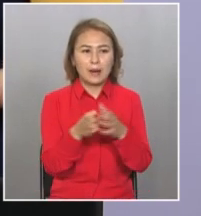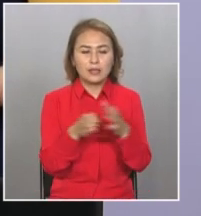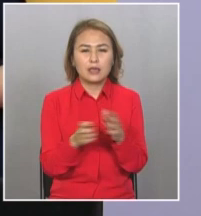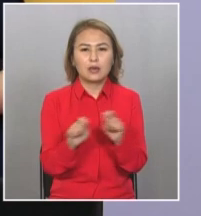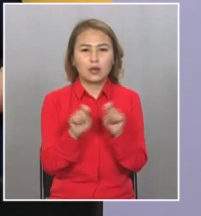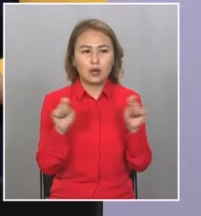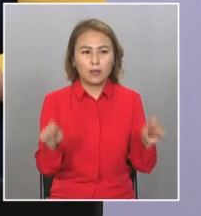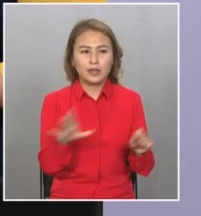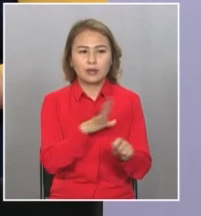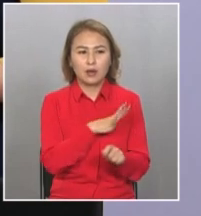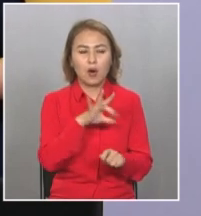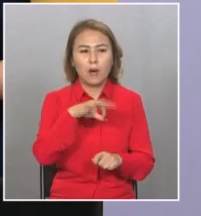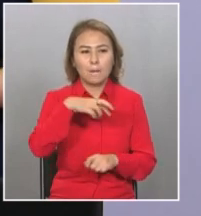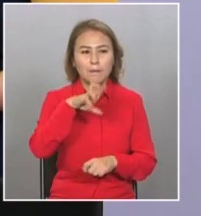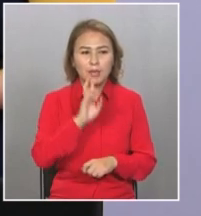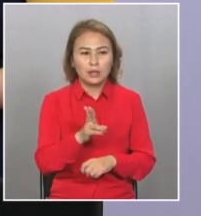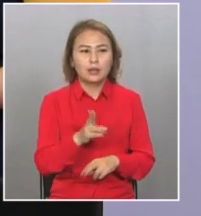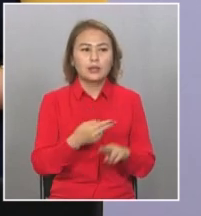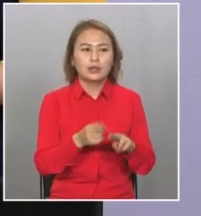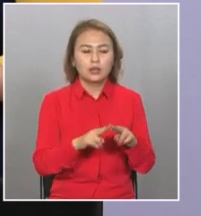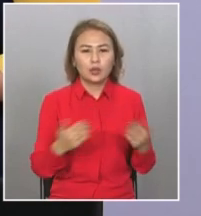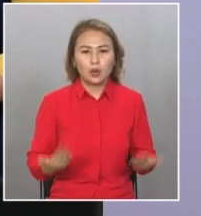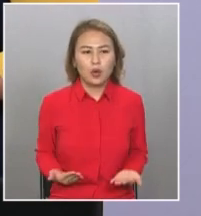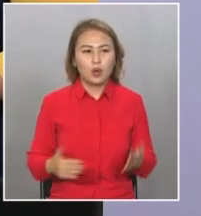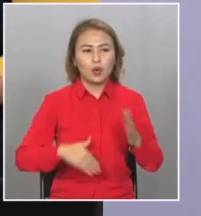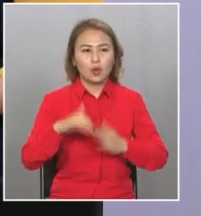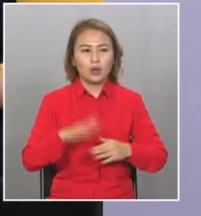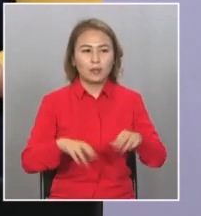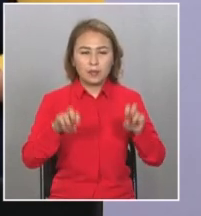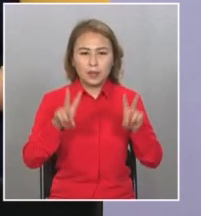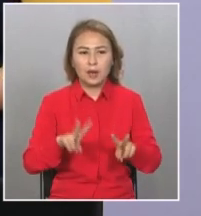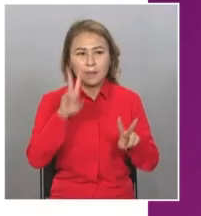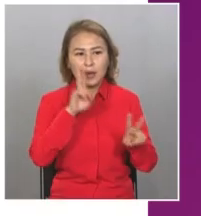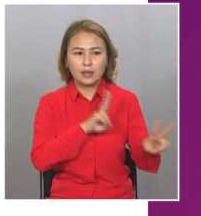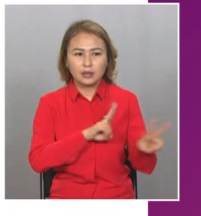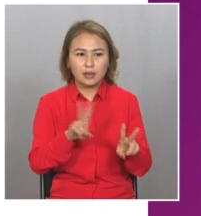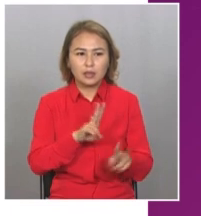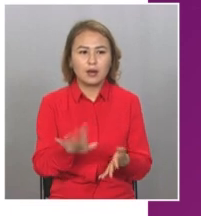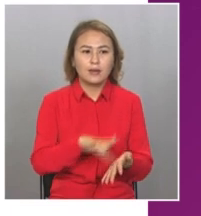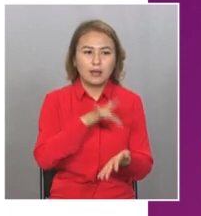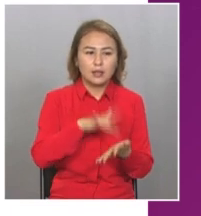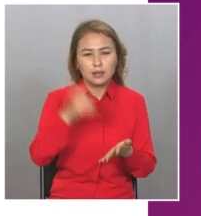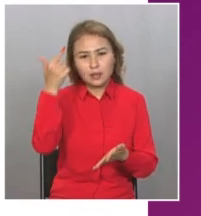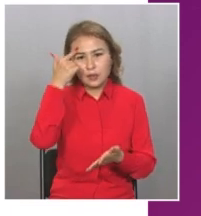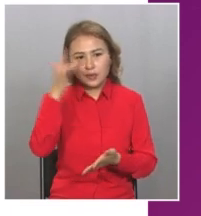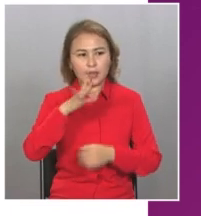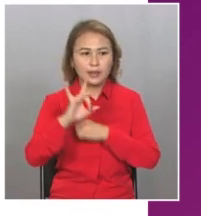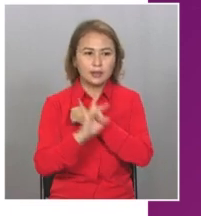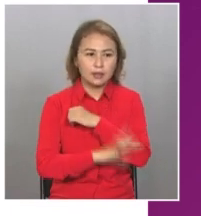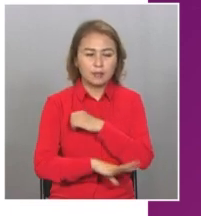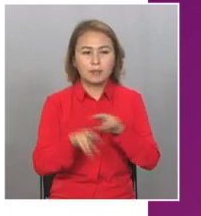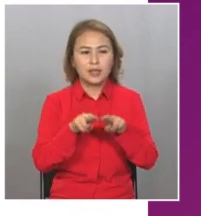құрамында омбылық тұрғындар, қол өнершілер, бақташылар, қалалық сауатсыз кедейлер